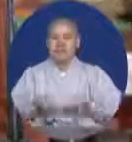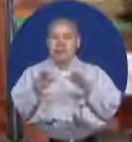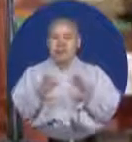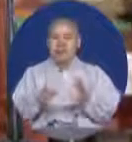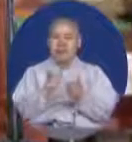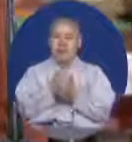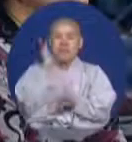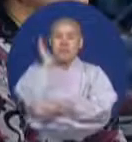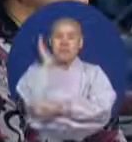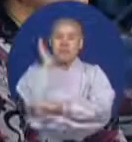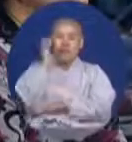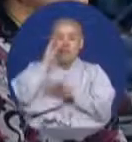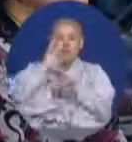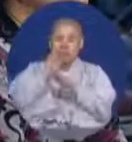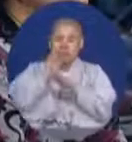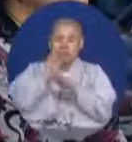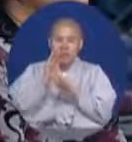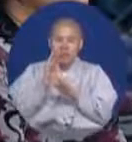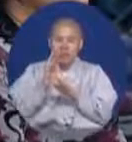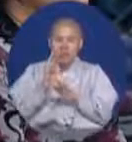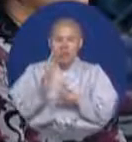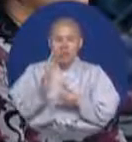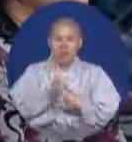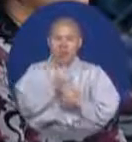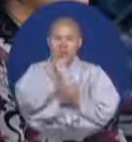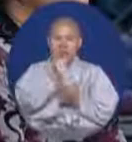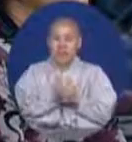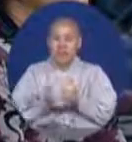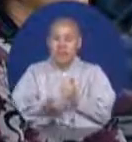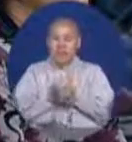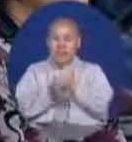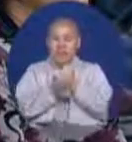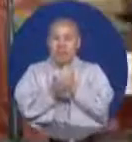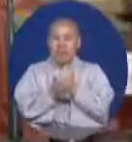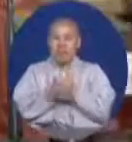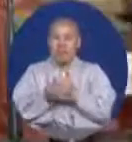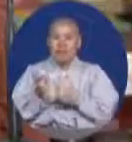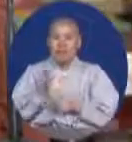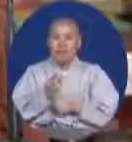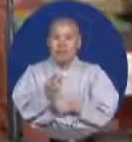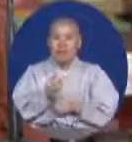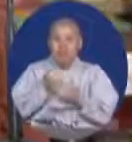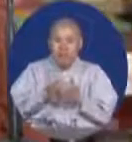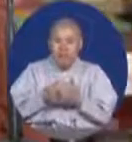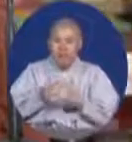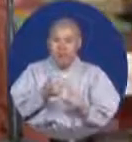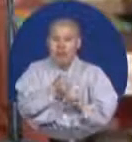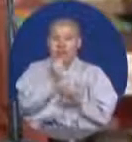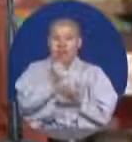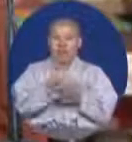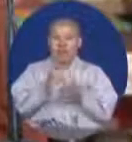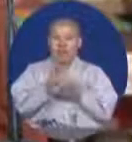오늘 법문은 찬불 예불의 서원,